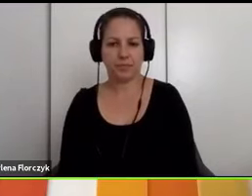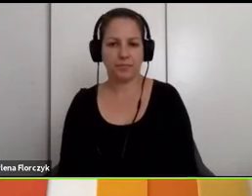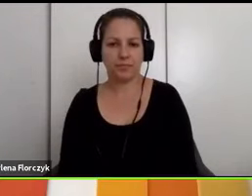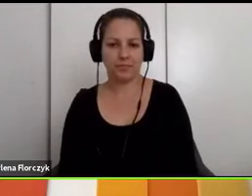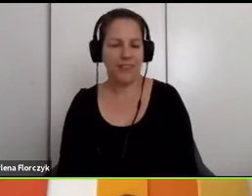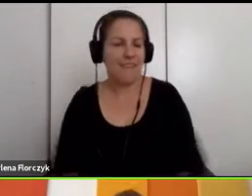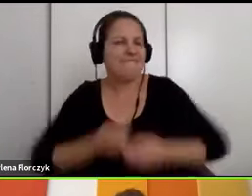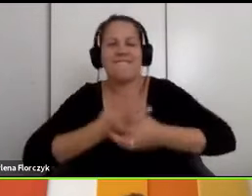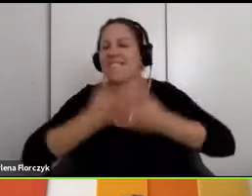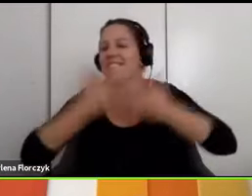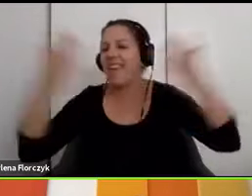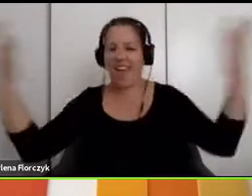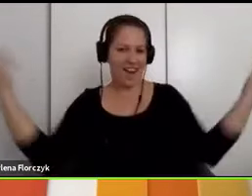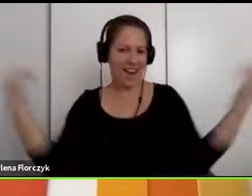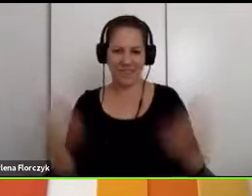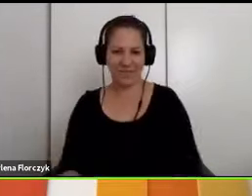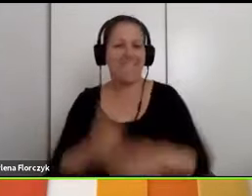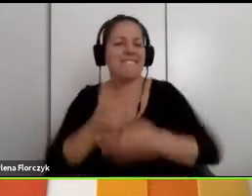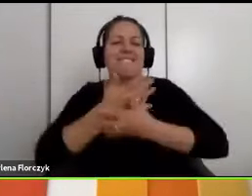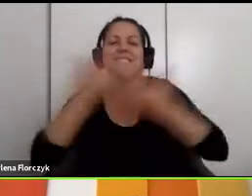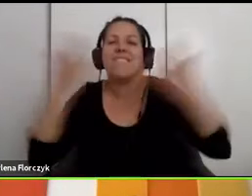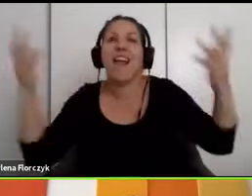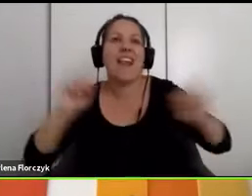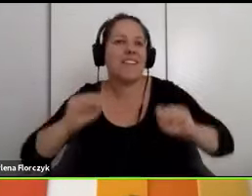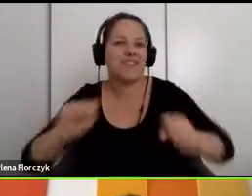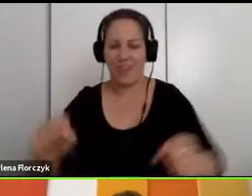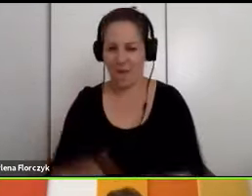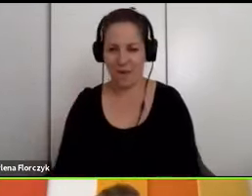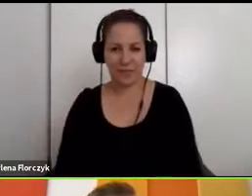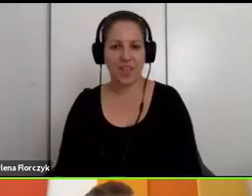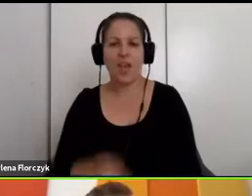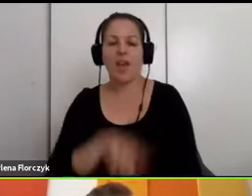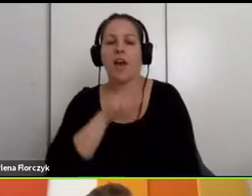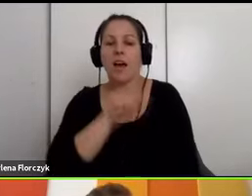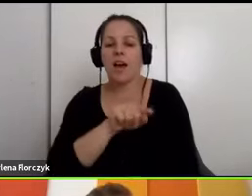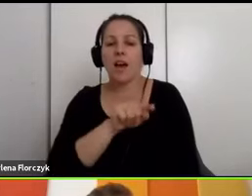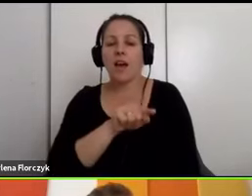Wiele. Wiele może zdziałać. To jest